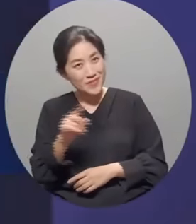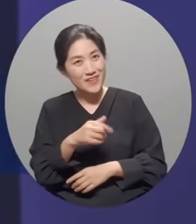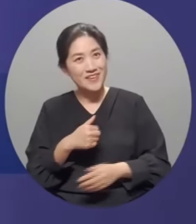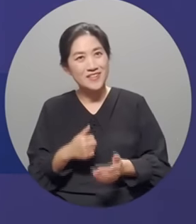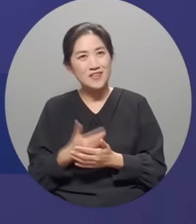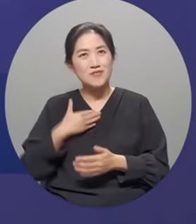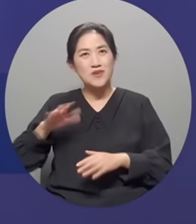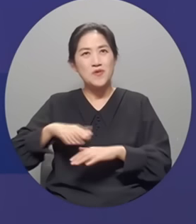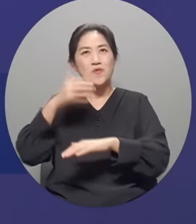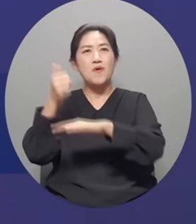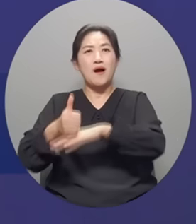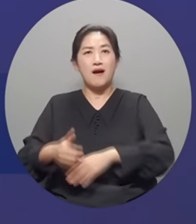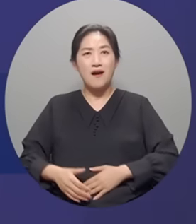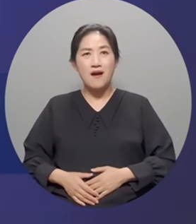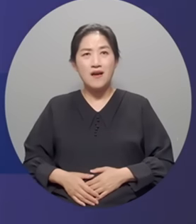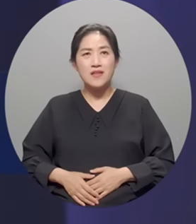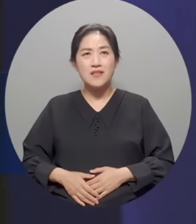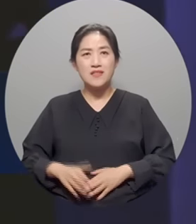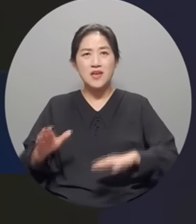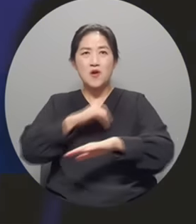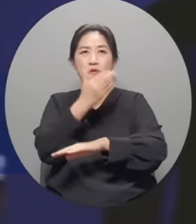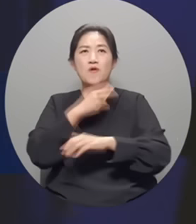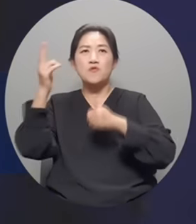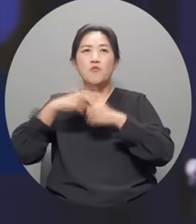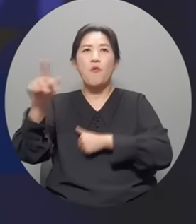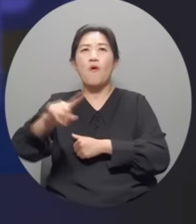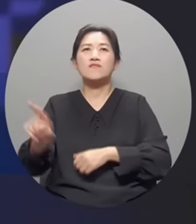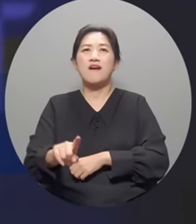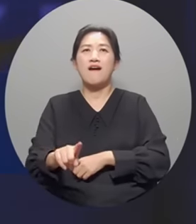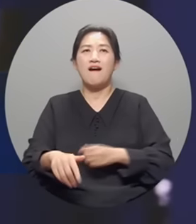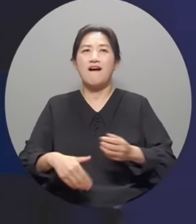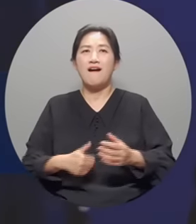왕이야! 왕권에 도전을 안 돼야 돼. 어떻게 해야 되겠어?